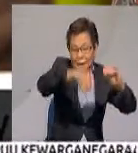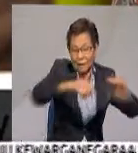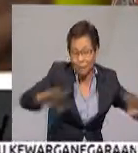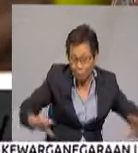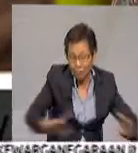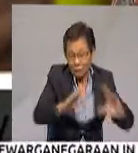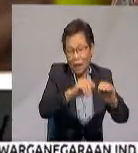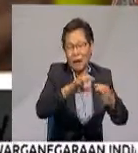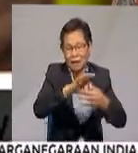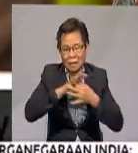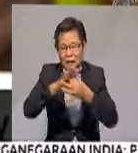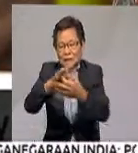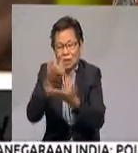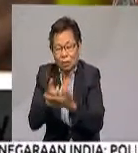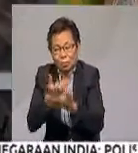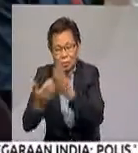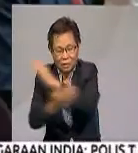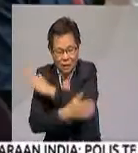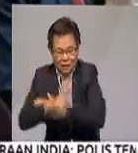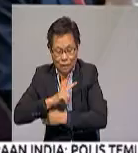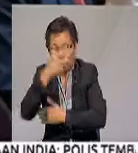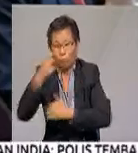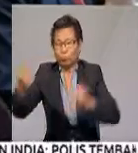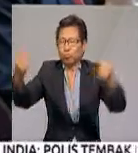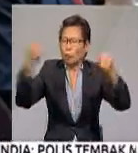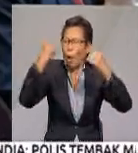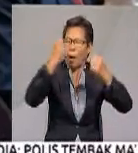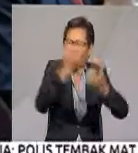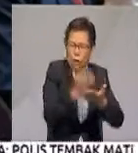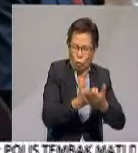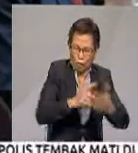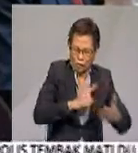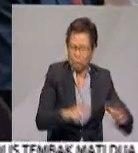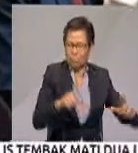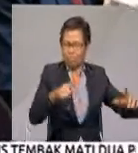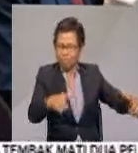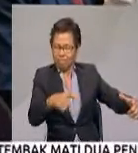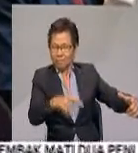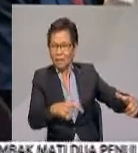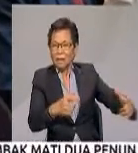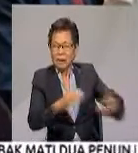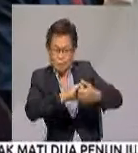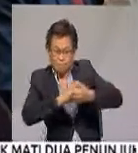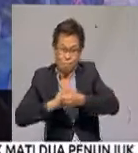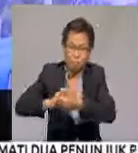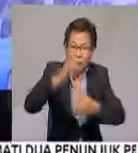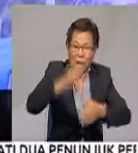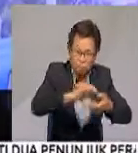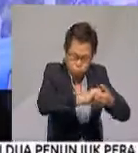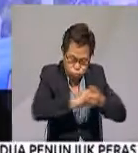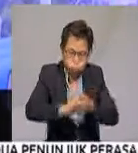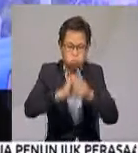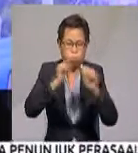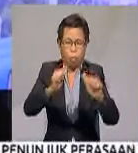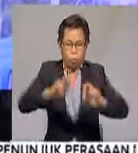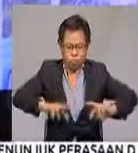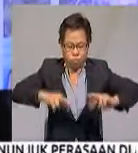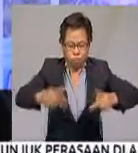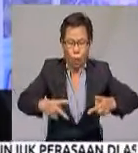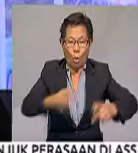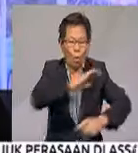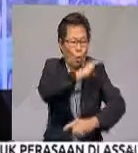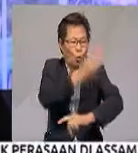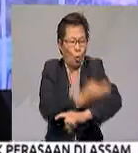satu kerjasama ekonomi dengan Islam, kerana kekuatan ekonomi Islam itu kalau digambling dengan baik boleh menjadikan satu